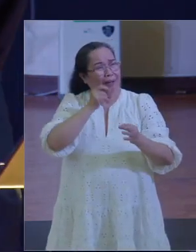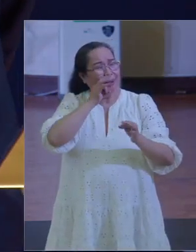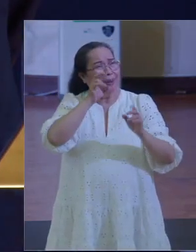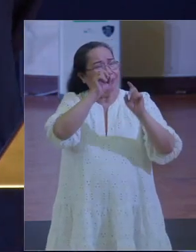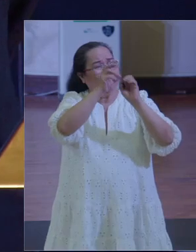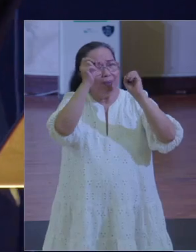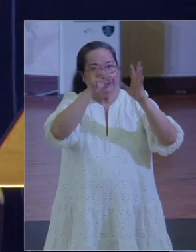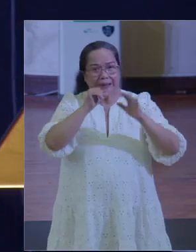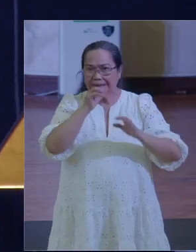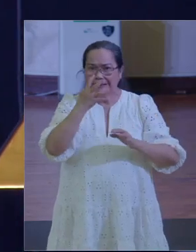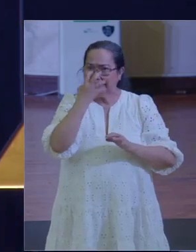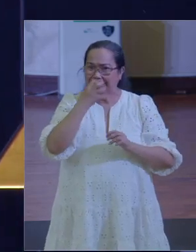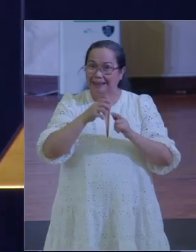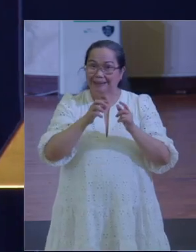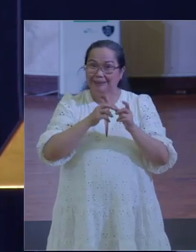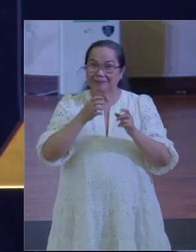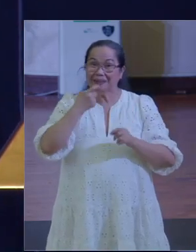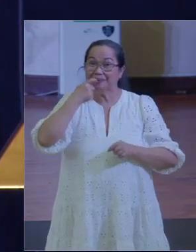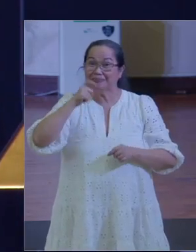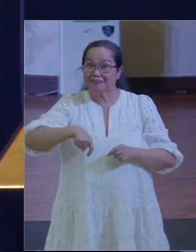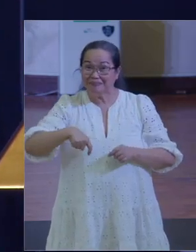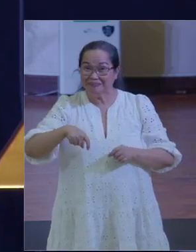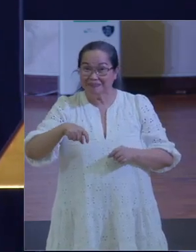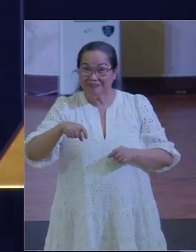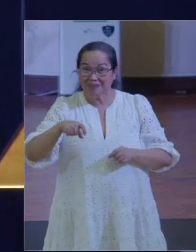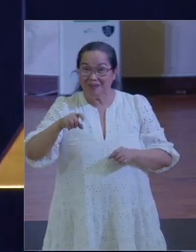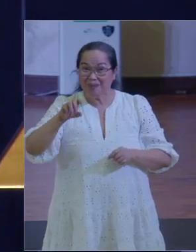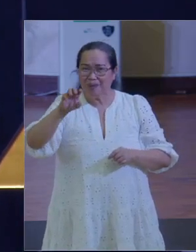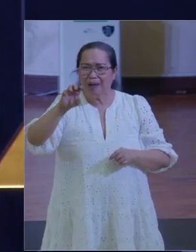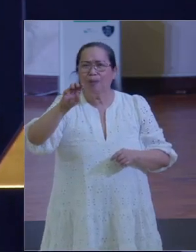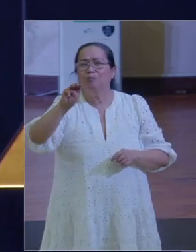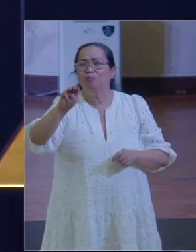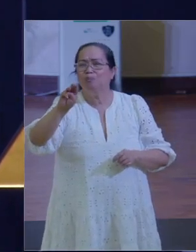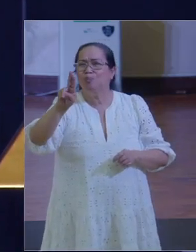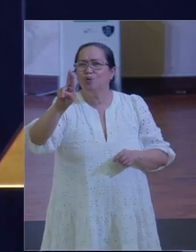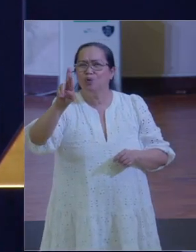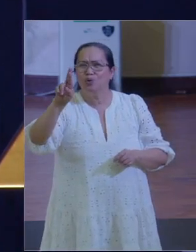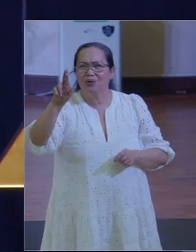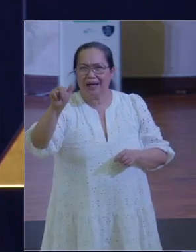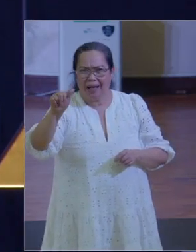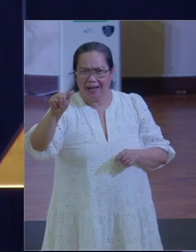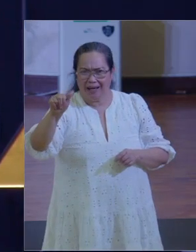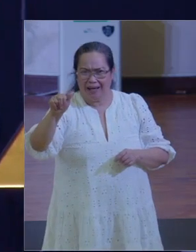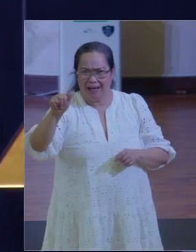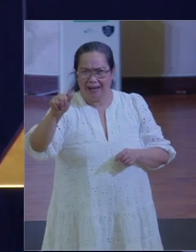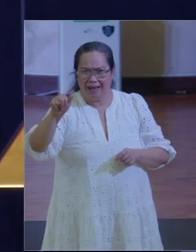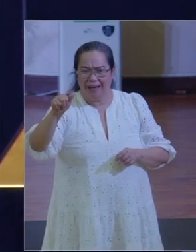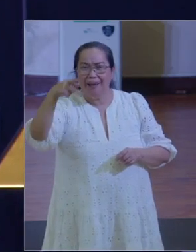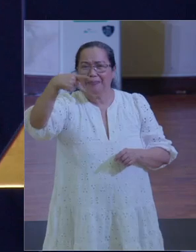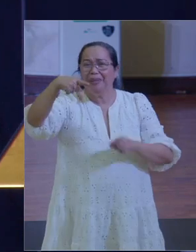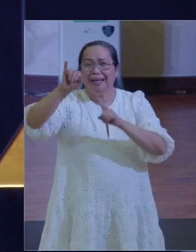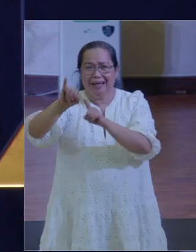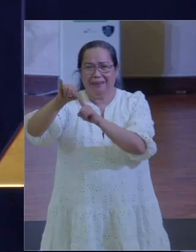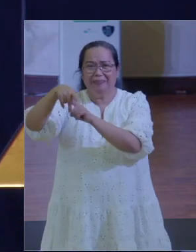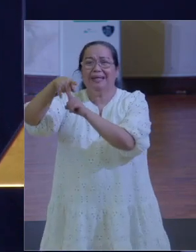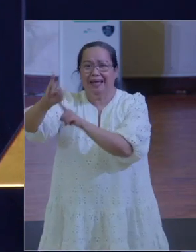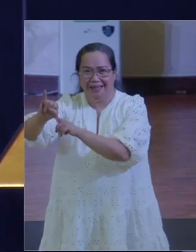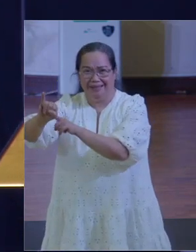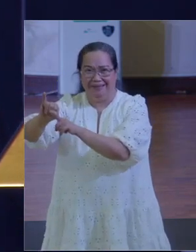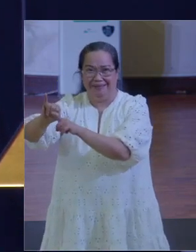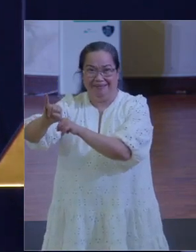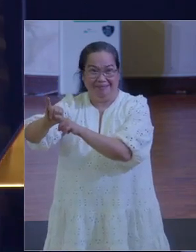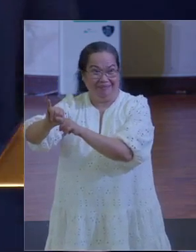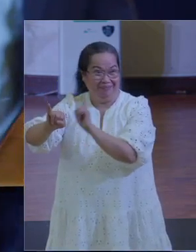naman sila galit. No? Kaya lang, ganun ang greetings nila. Di ba? Mumurahin ka, kaliwat kanan. Pambihira naman. Para ka lang bagong